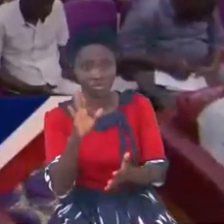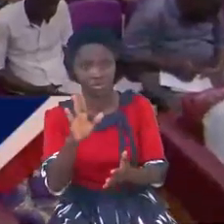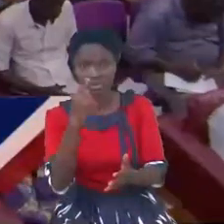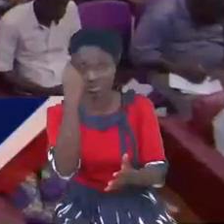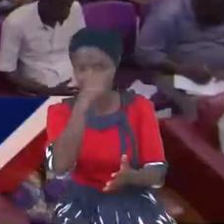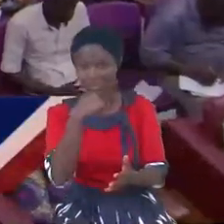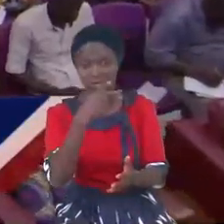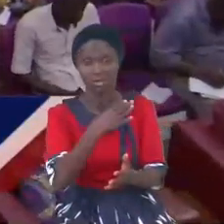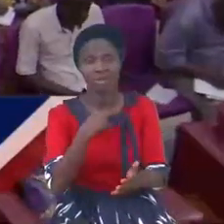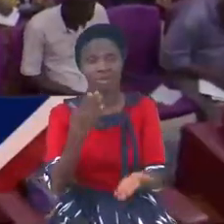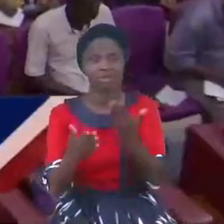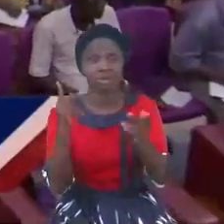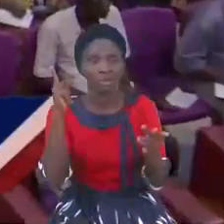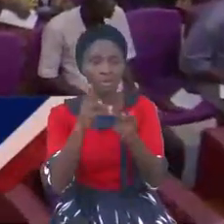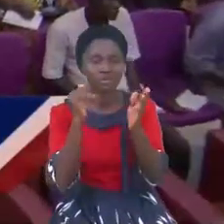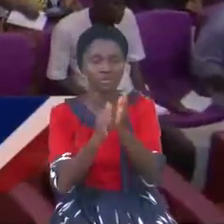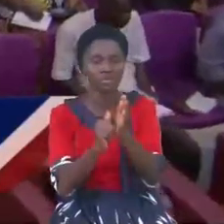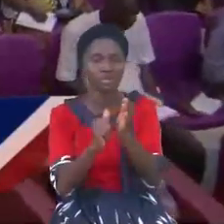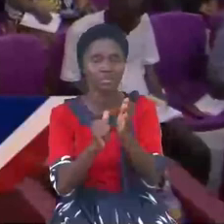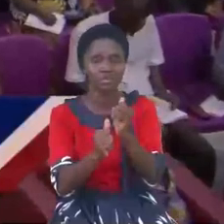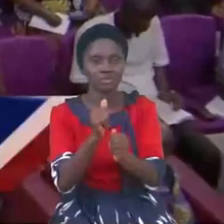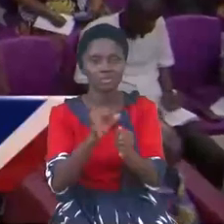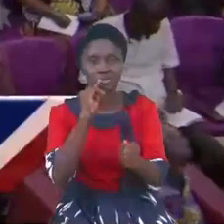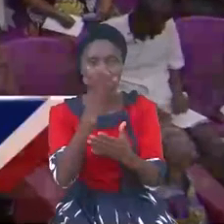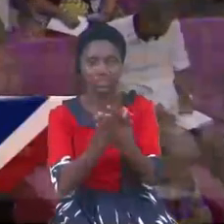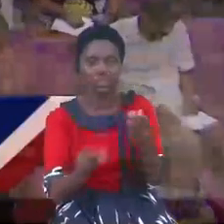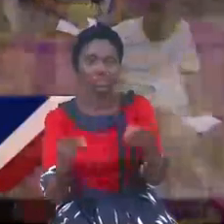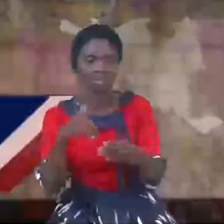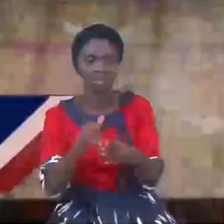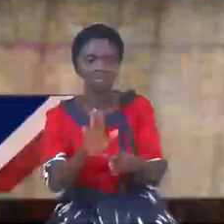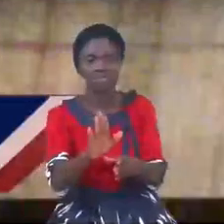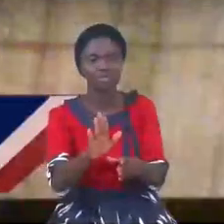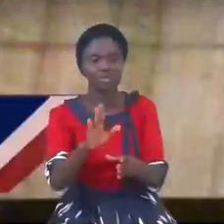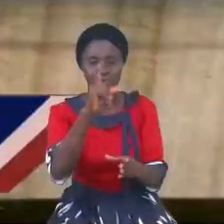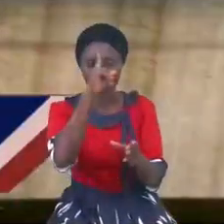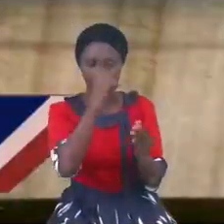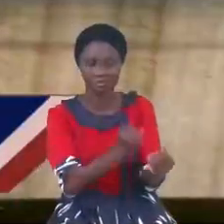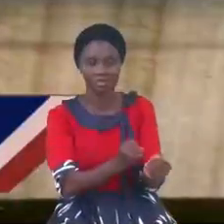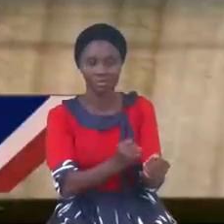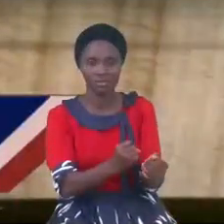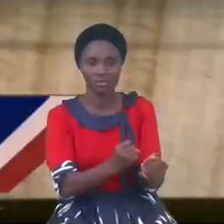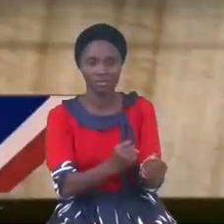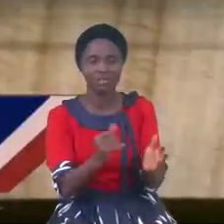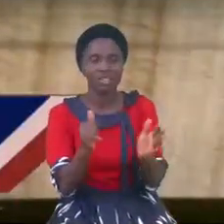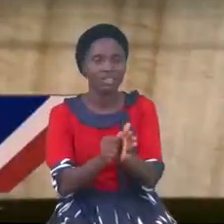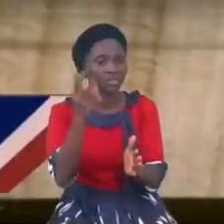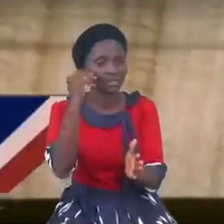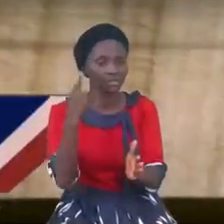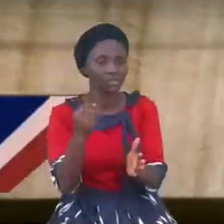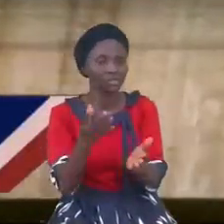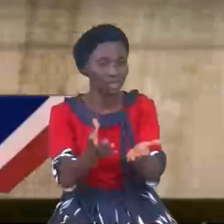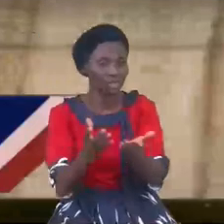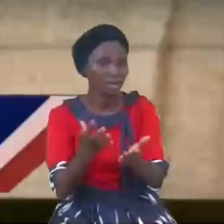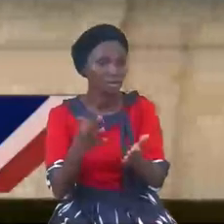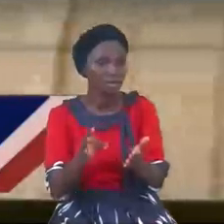voir et de compléter ce qui manque à votre foi. C'est le désir de l'apôtre Paul que partout où il se